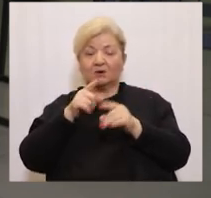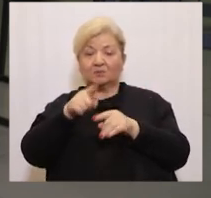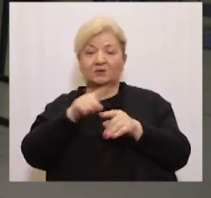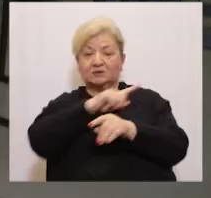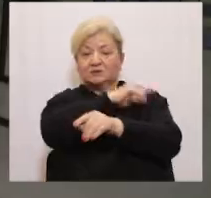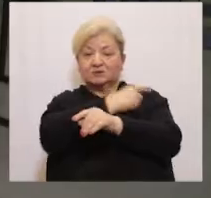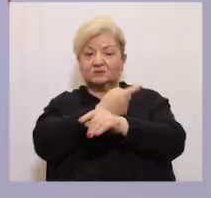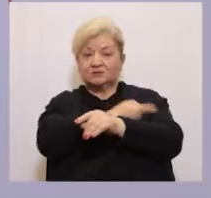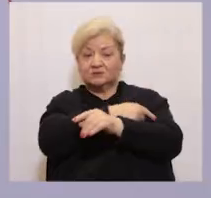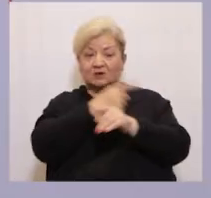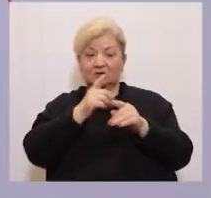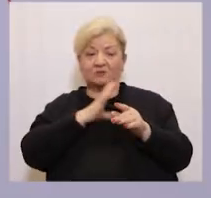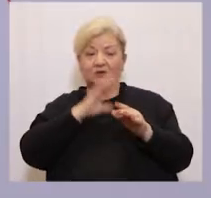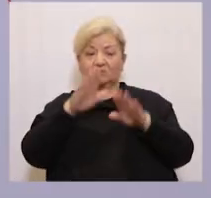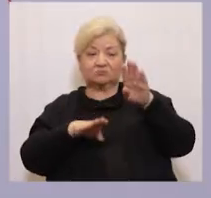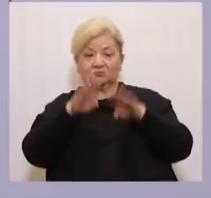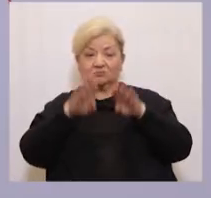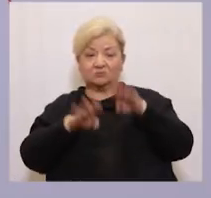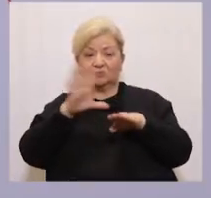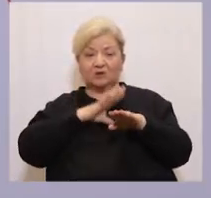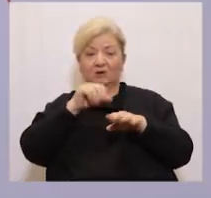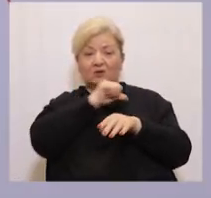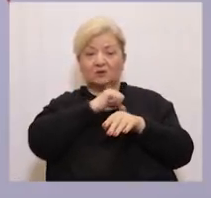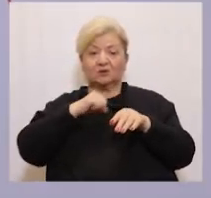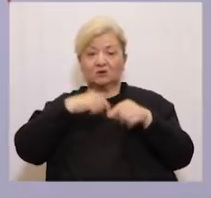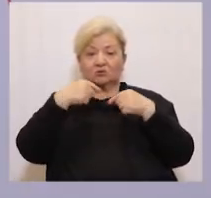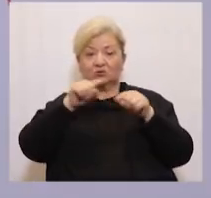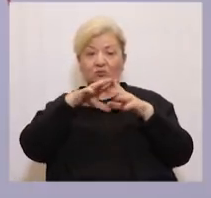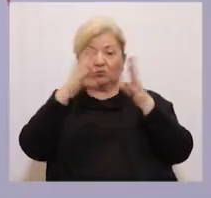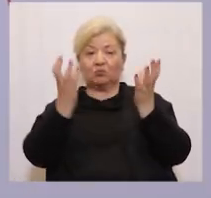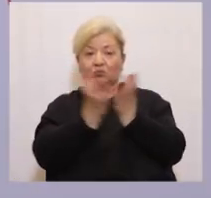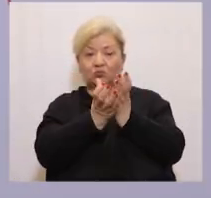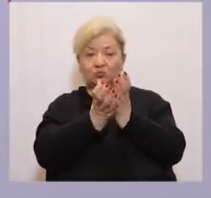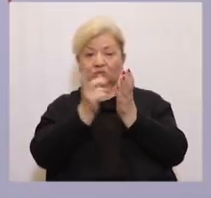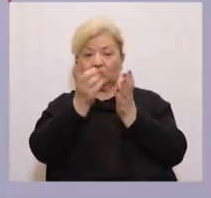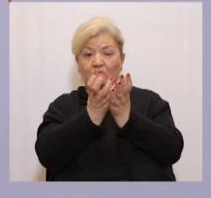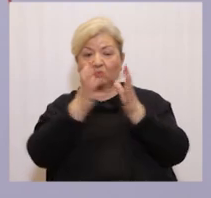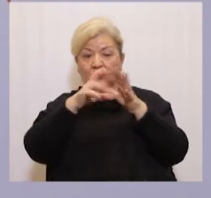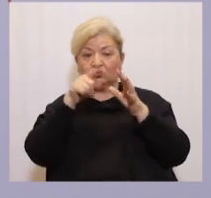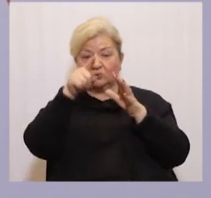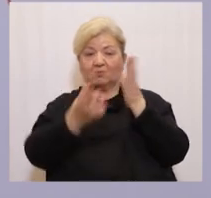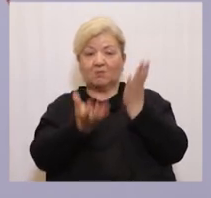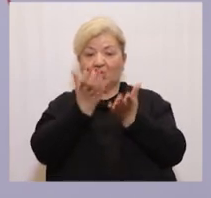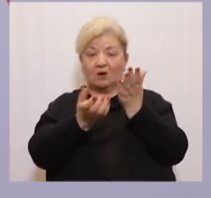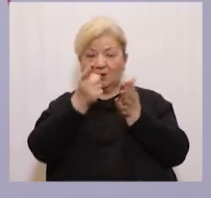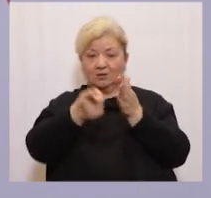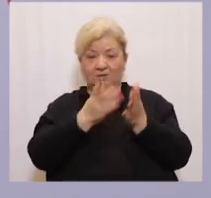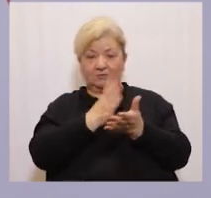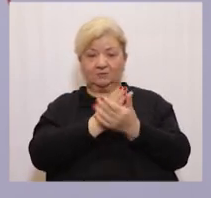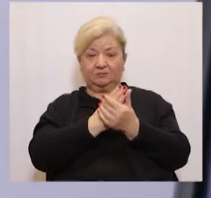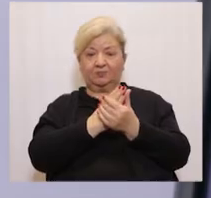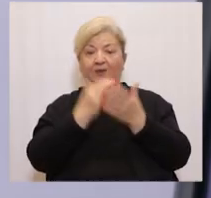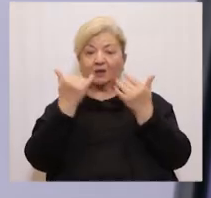ამომგდები ძალა წონას წორდებოდა თავად ბურთის მასით, ხო? მასა გამრავლებული ჟიზე,